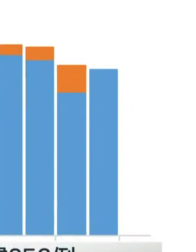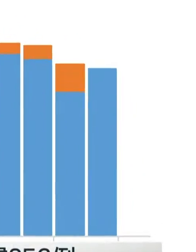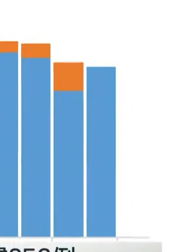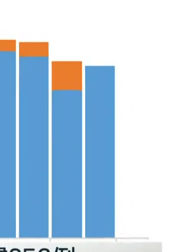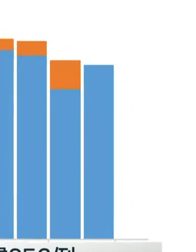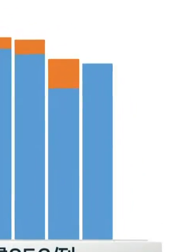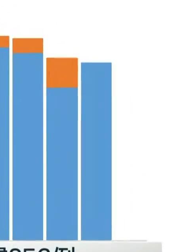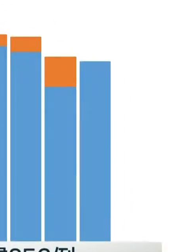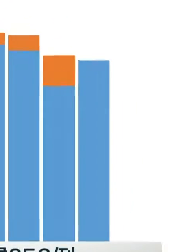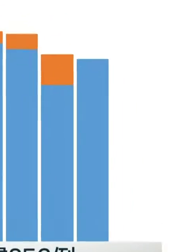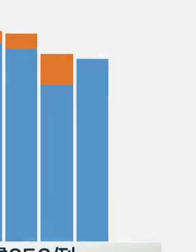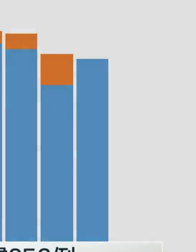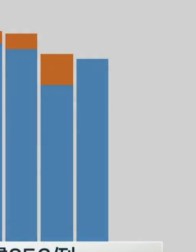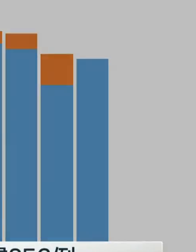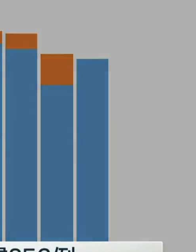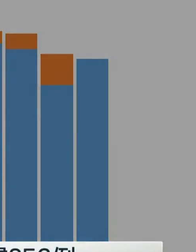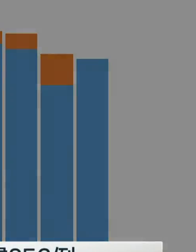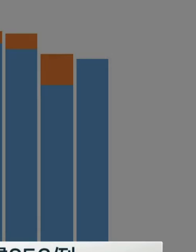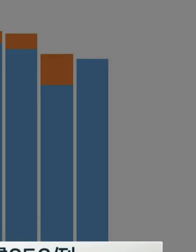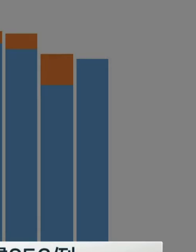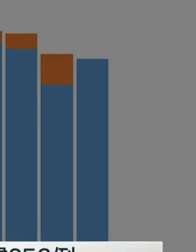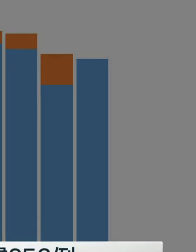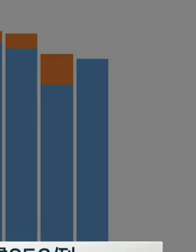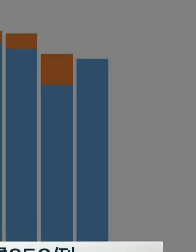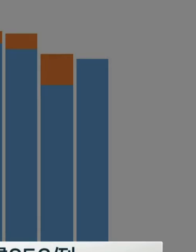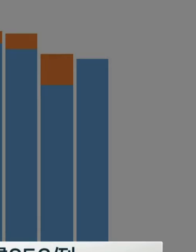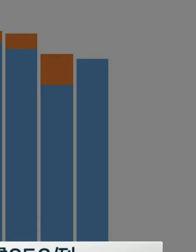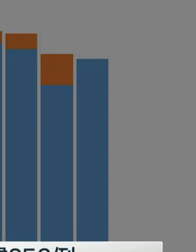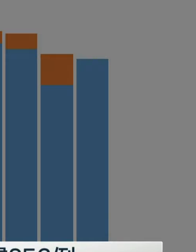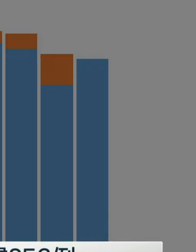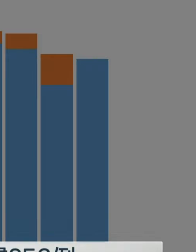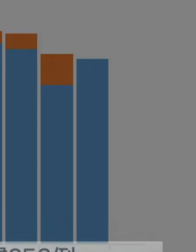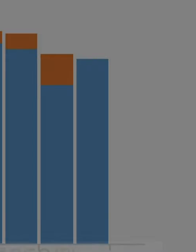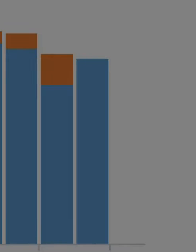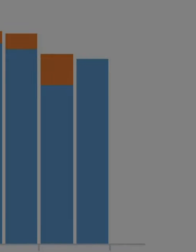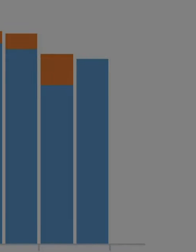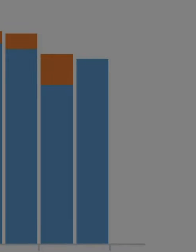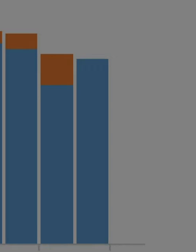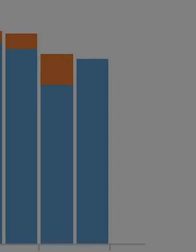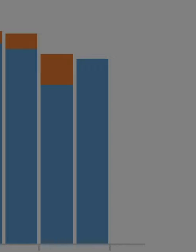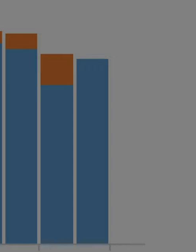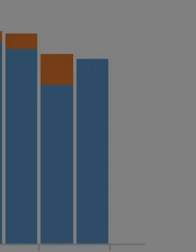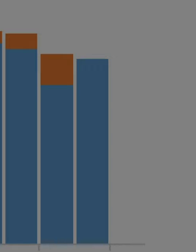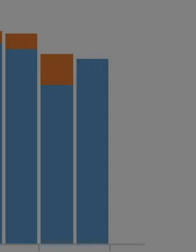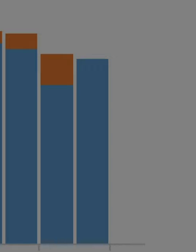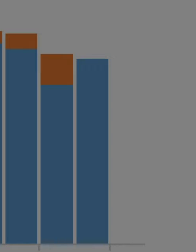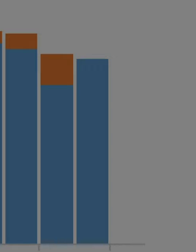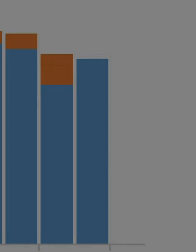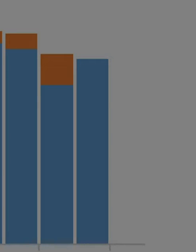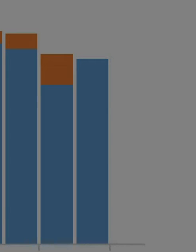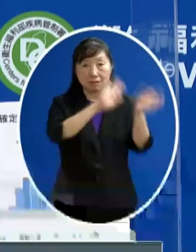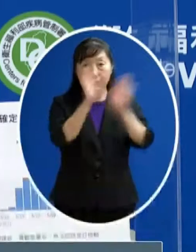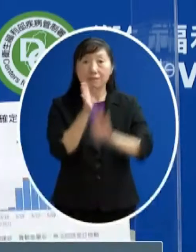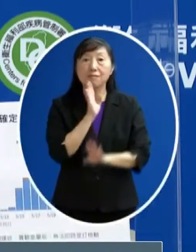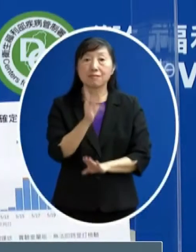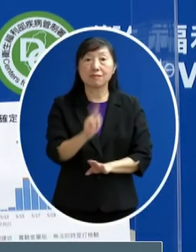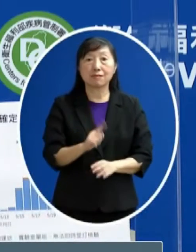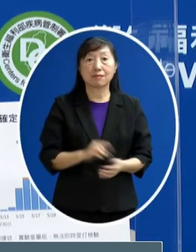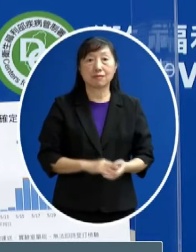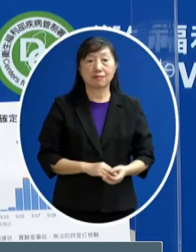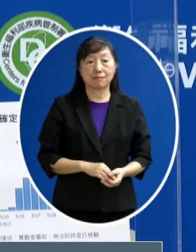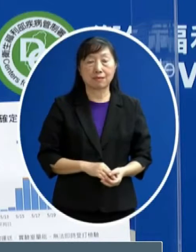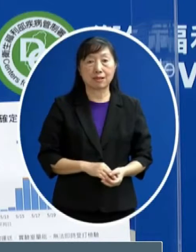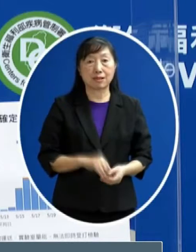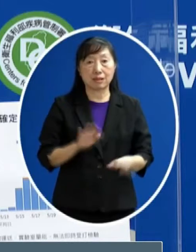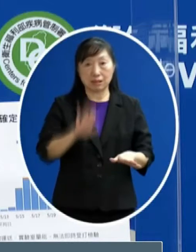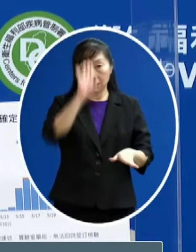回归到过去一周，以5月17号病例数最多，如今再调升到476例。 疫情